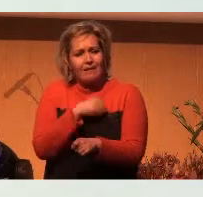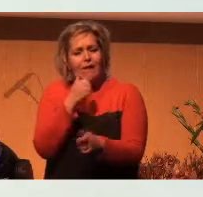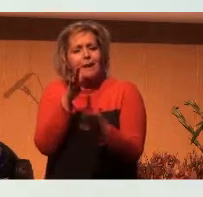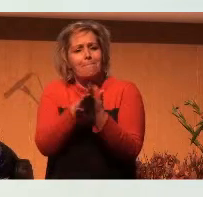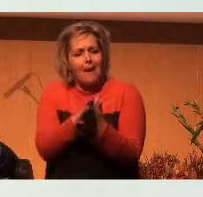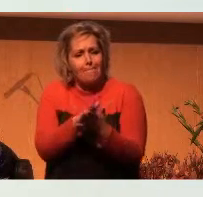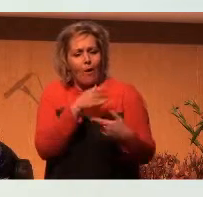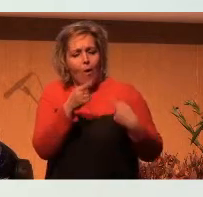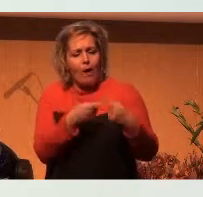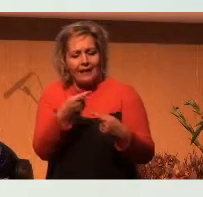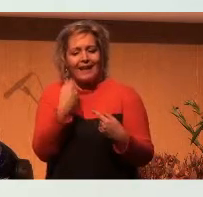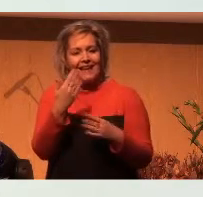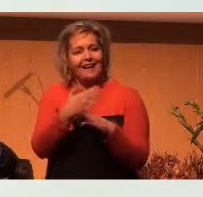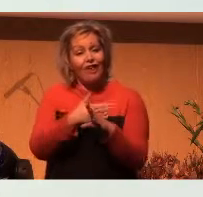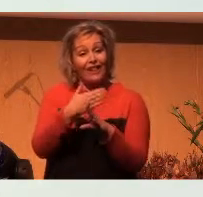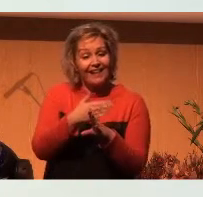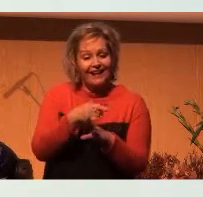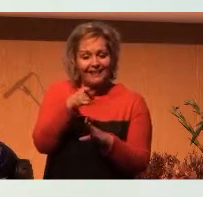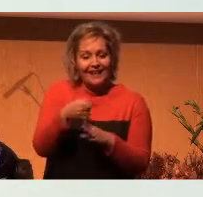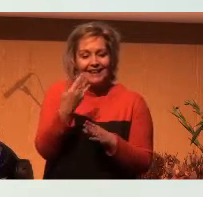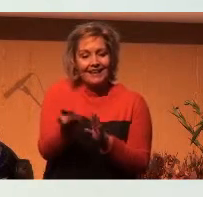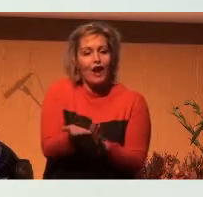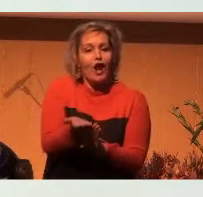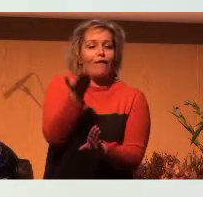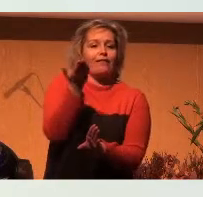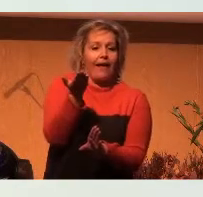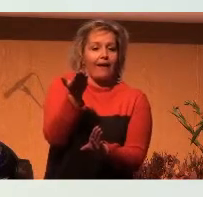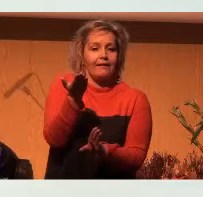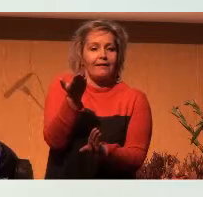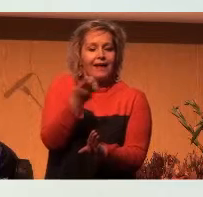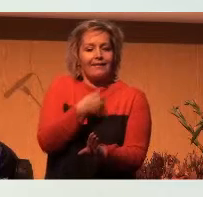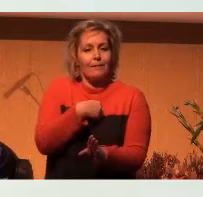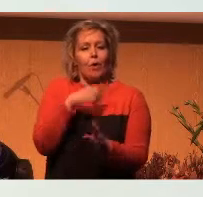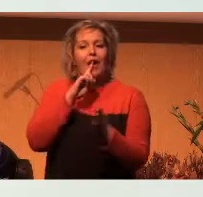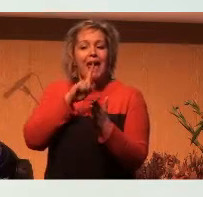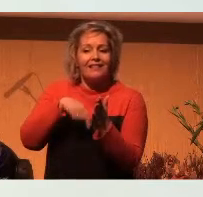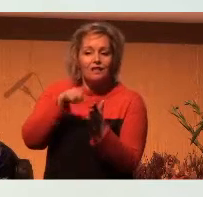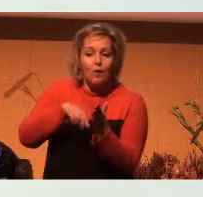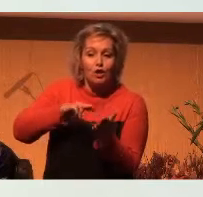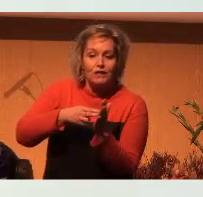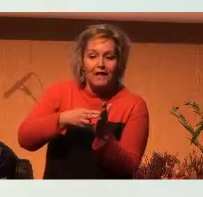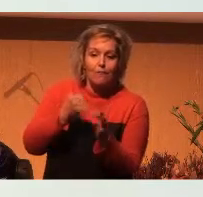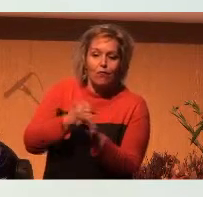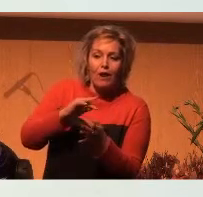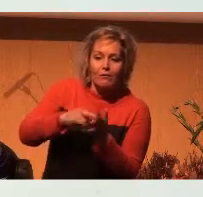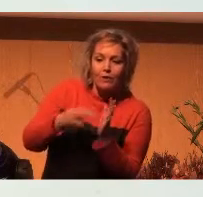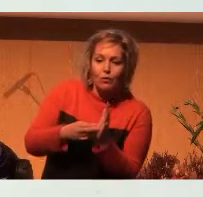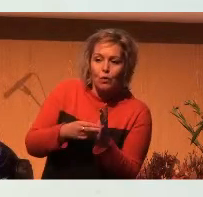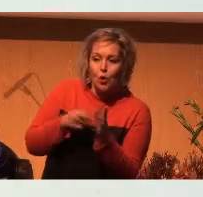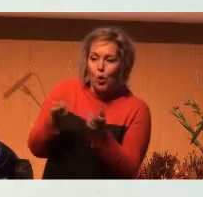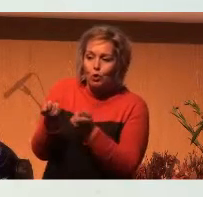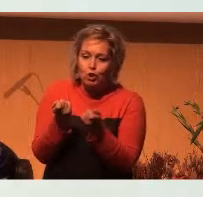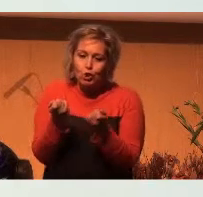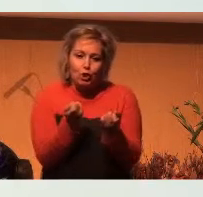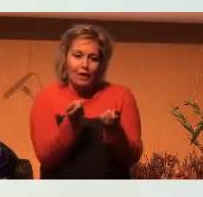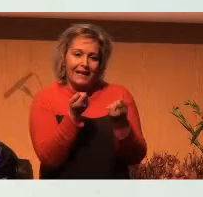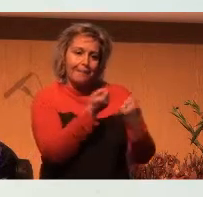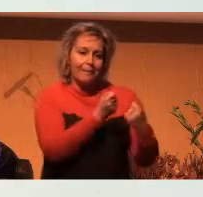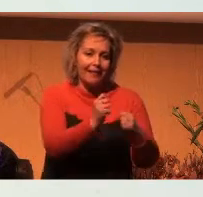med på. Det er den som gir kvalitet, det er den som gir løftet. Vi må etterspørre systemer og metoder, og vi må styre